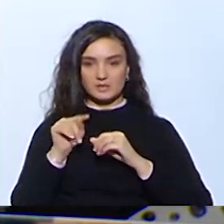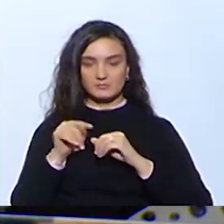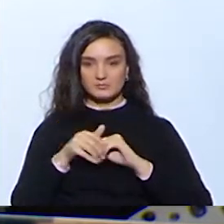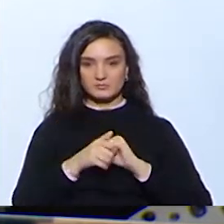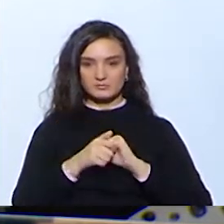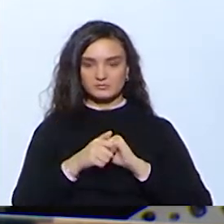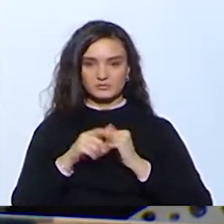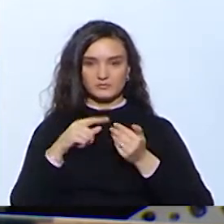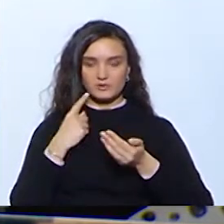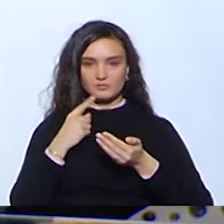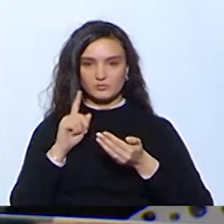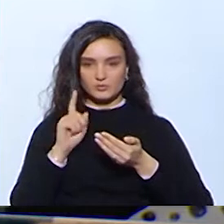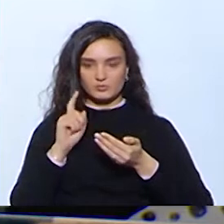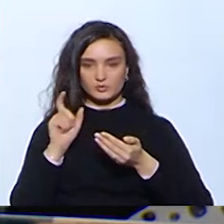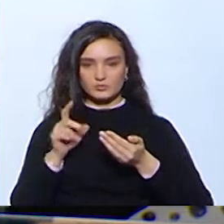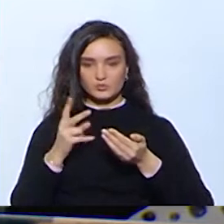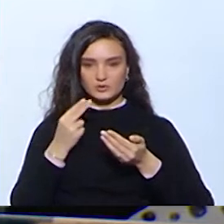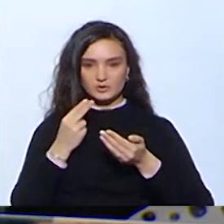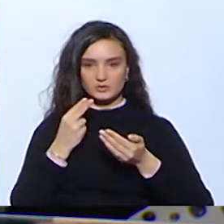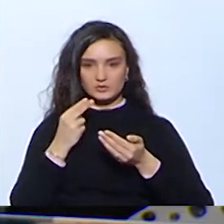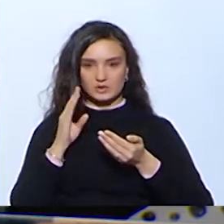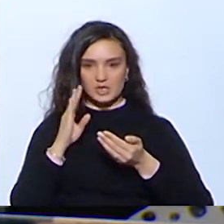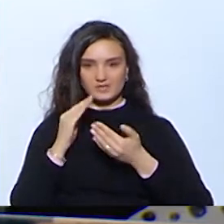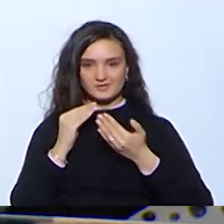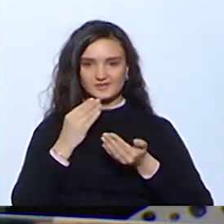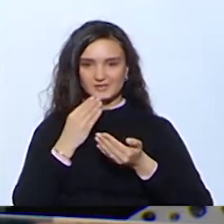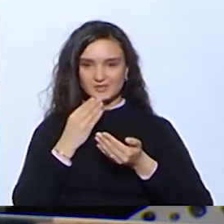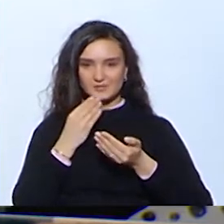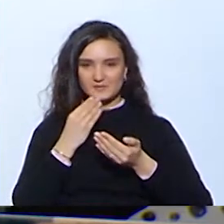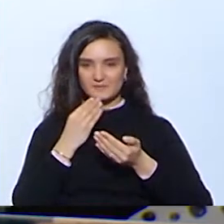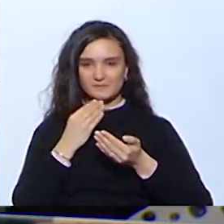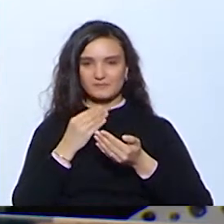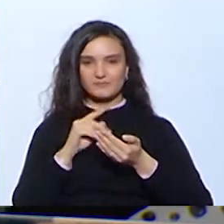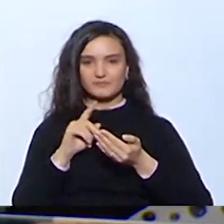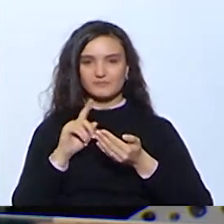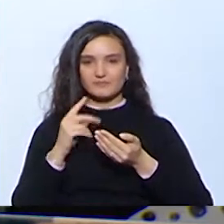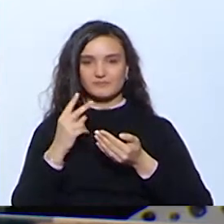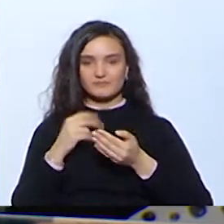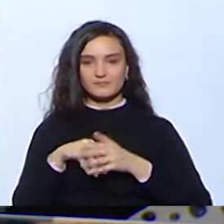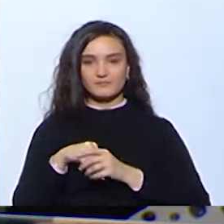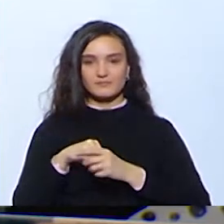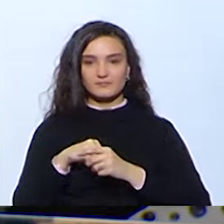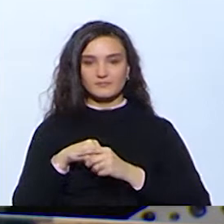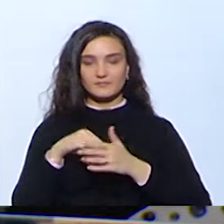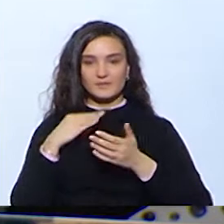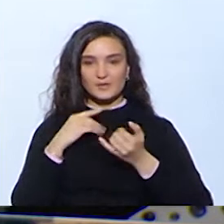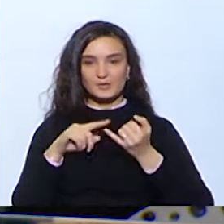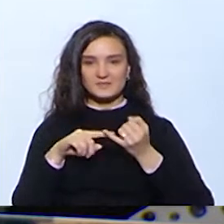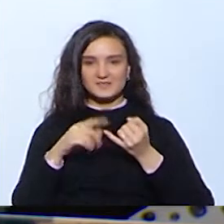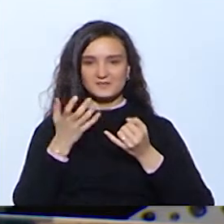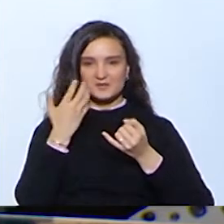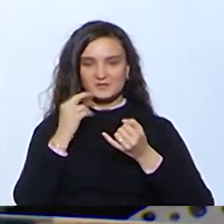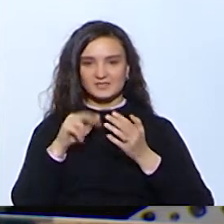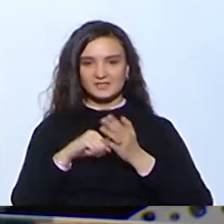და ვამბობ ხოლმე ბიჭმა უნდა ჭამოს კაცის საჭმელი მეთქი და აუდას ხოცი ვაშლი